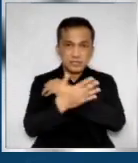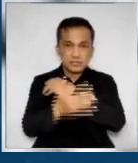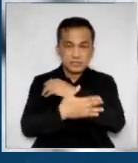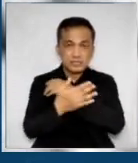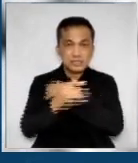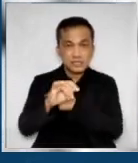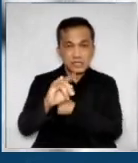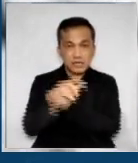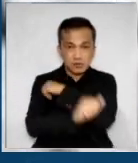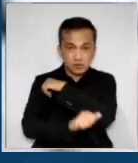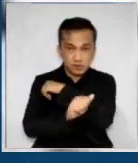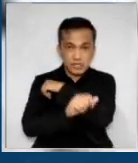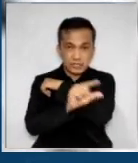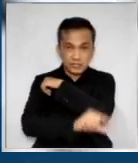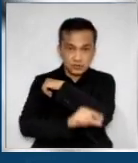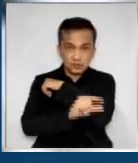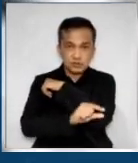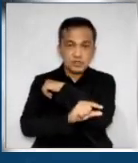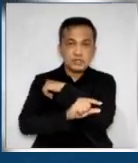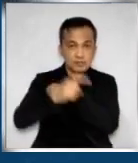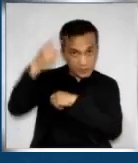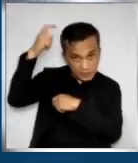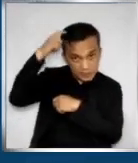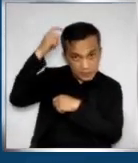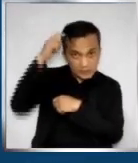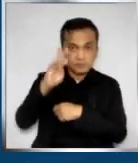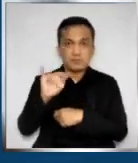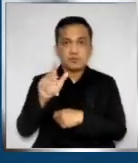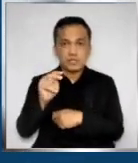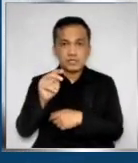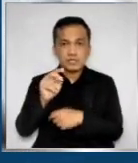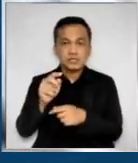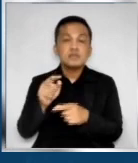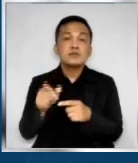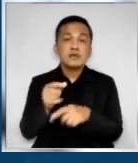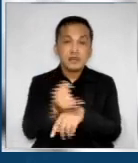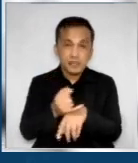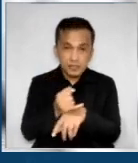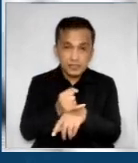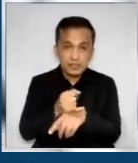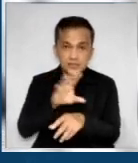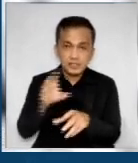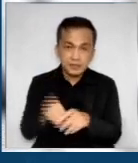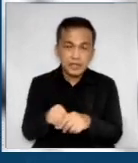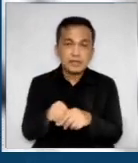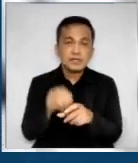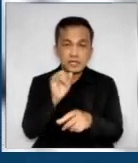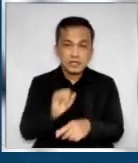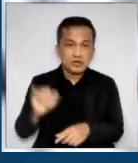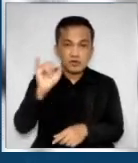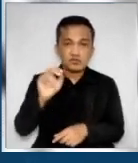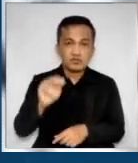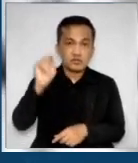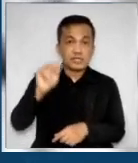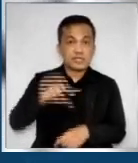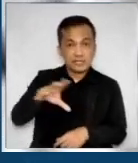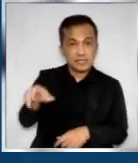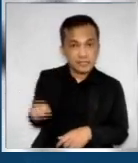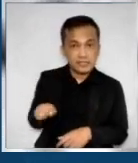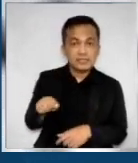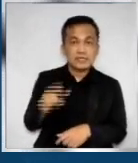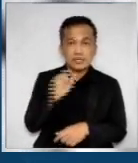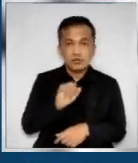Quezon, Batanes at Babuyan Group of Islands kasama ng Ilocos Norte at Cagayan. Gayun din sa Ilocos Sur, La